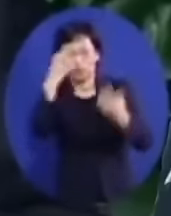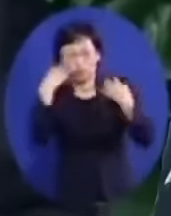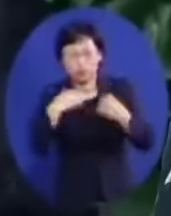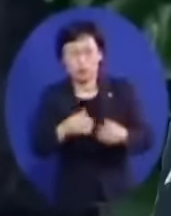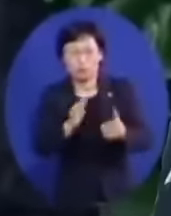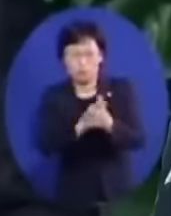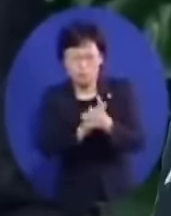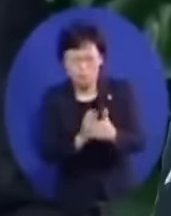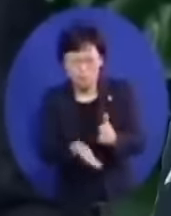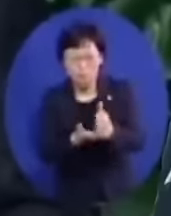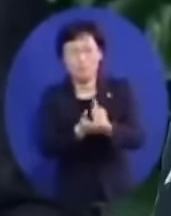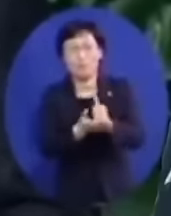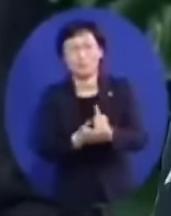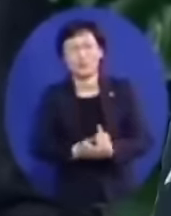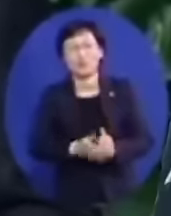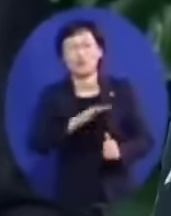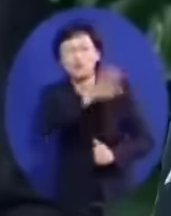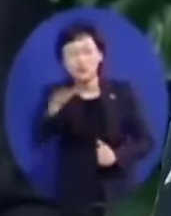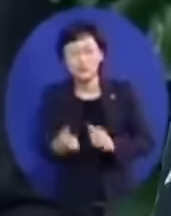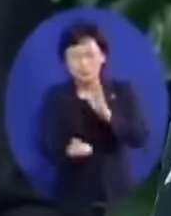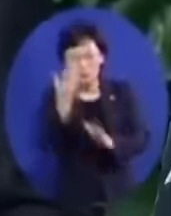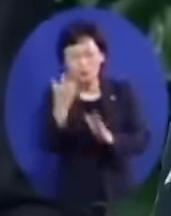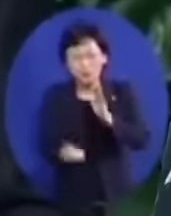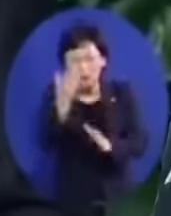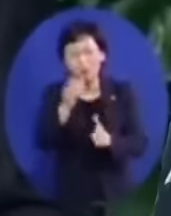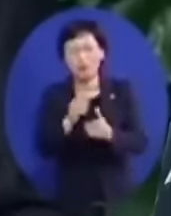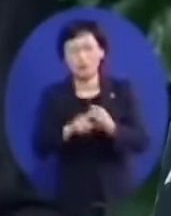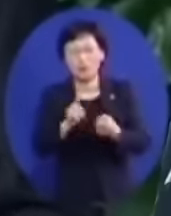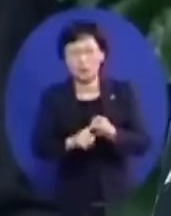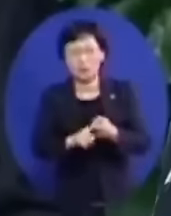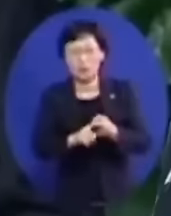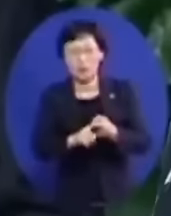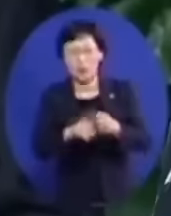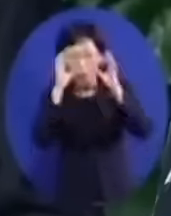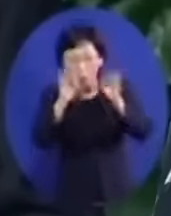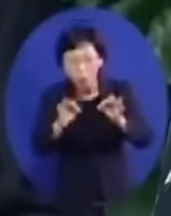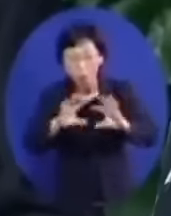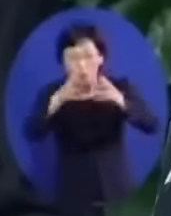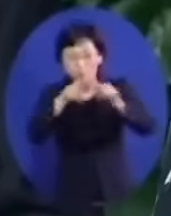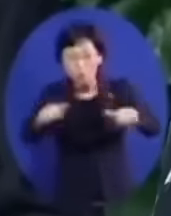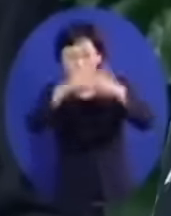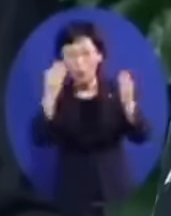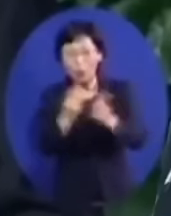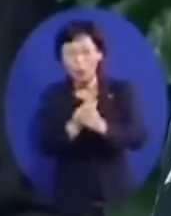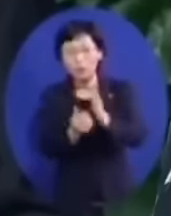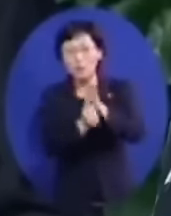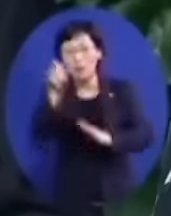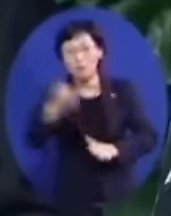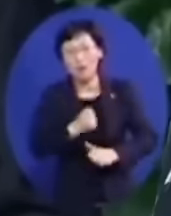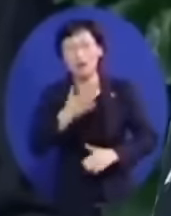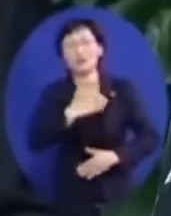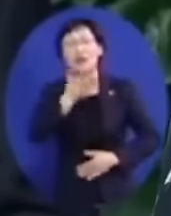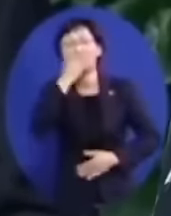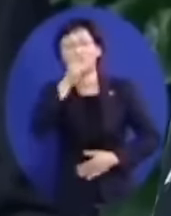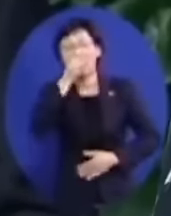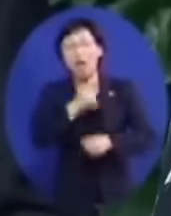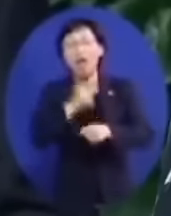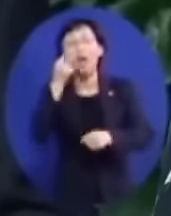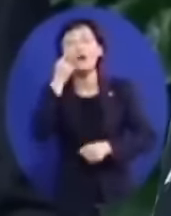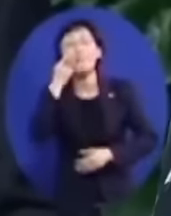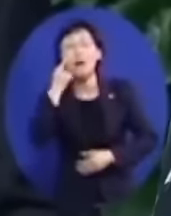이긴다고, 우리는 승리한다고 희망을 주었으므로 국민들은 그것을 보고 모두 희망을 얻었다. 할 수 있다 하면 된다